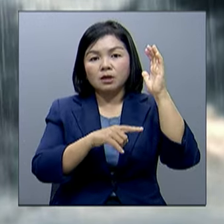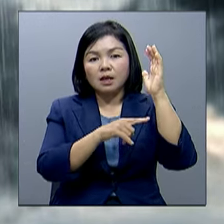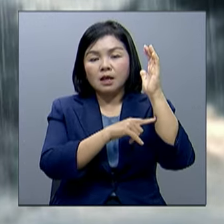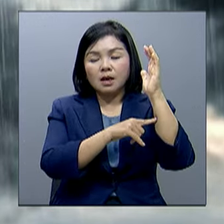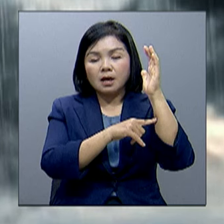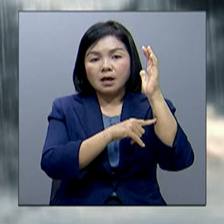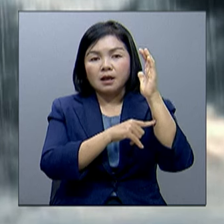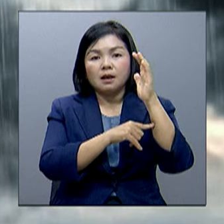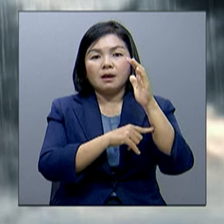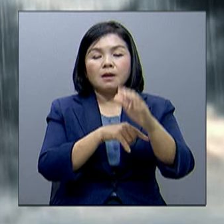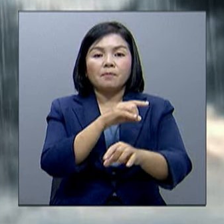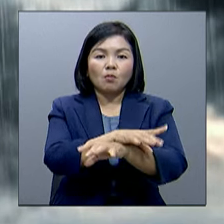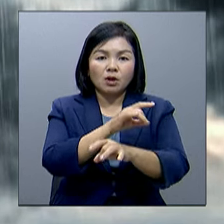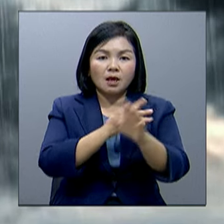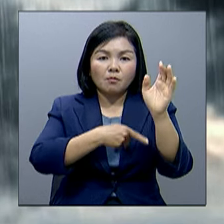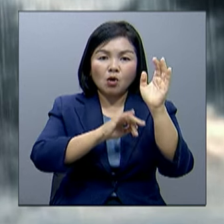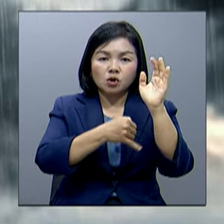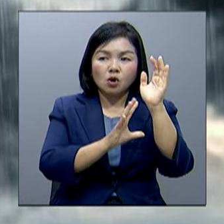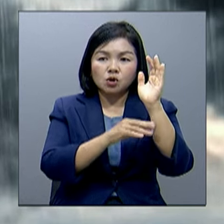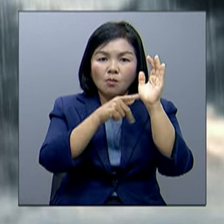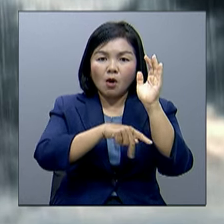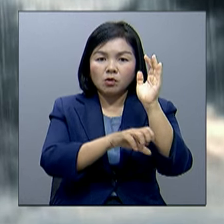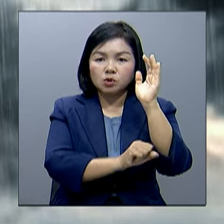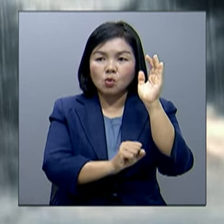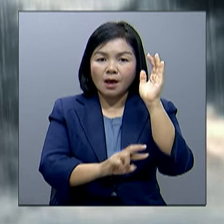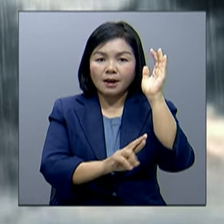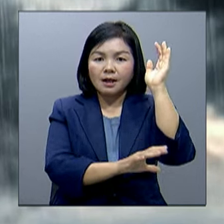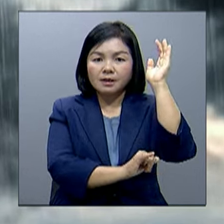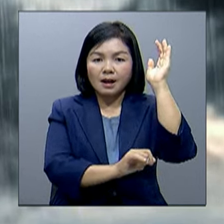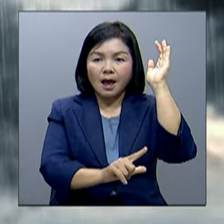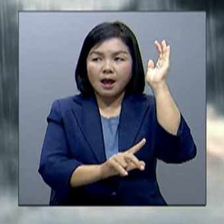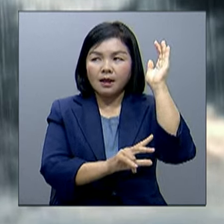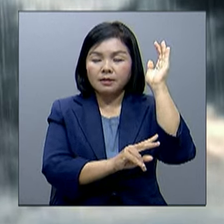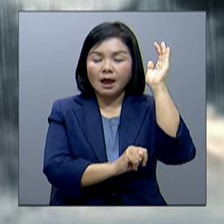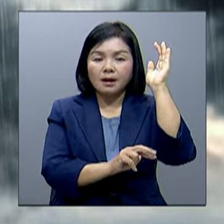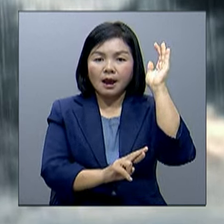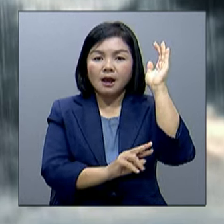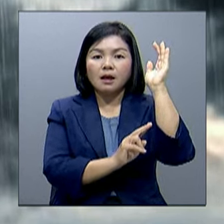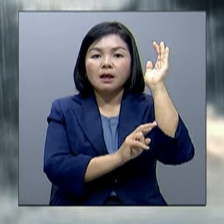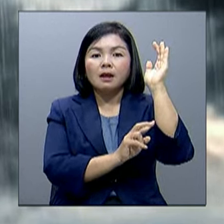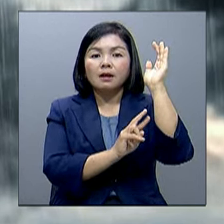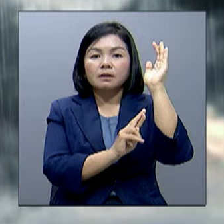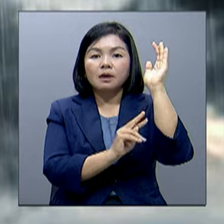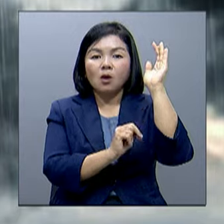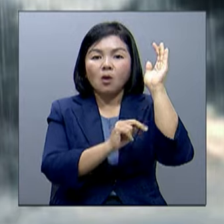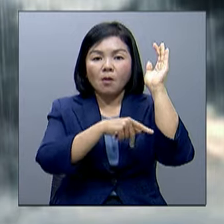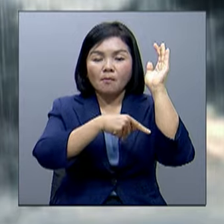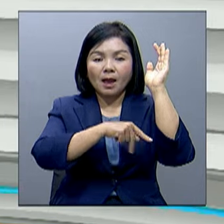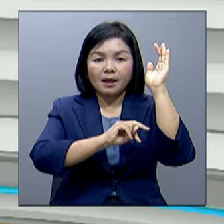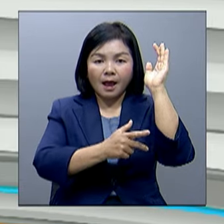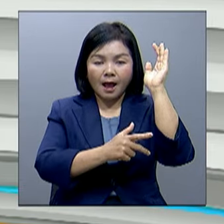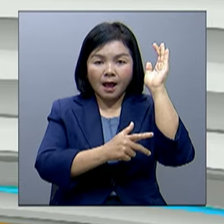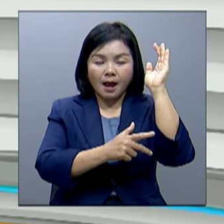ประจบควรีคัน ชุมพร สุราทธานี ยะลา นาราทิวาส ระนอง ภังงา ตรัง และสตูล